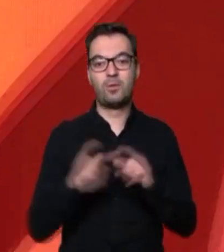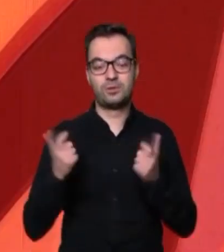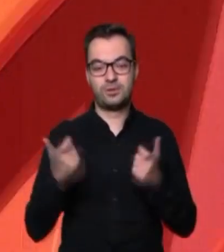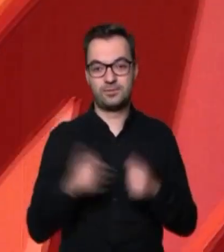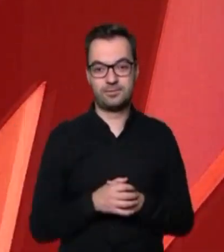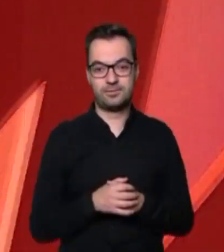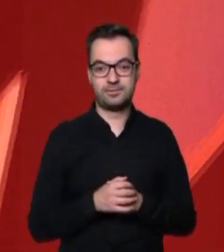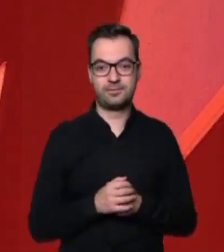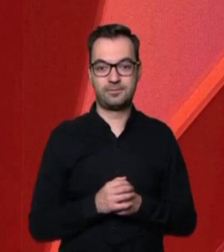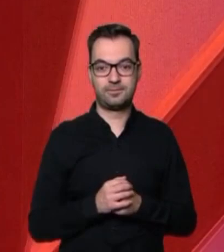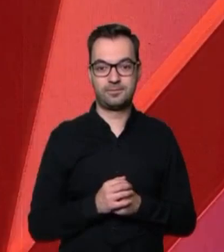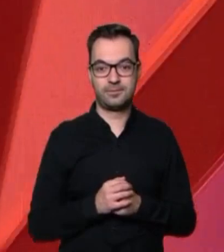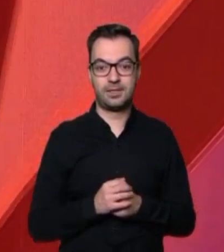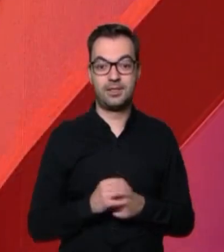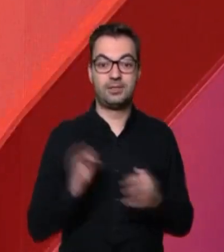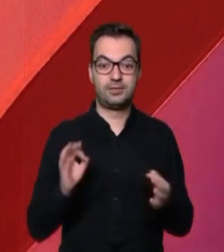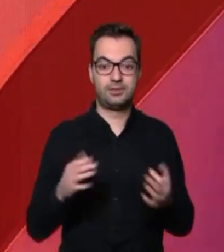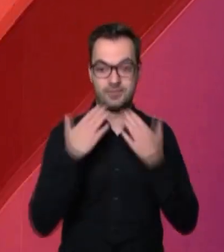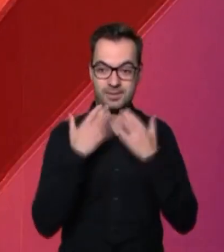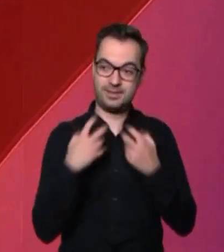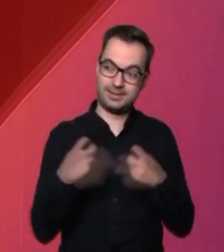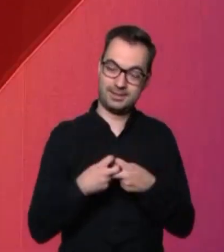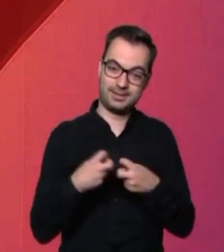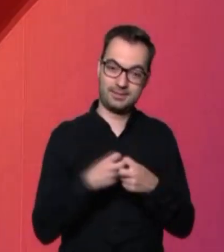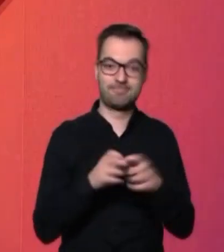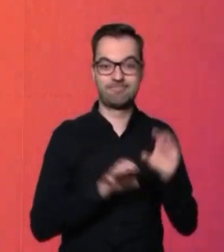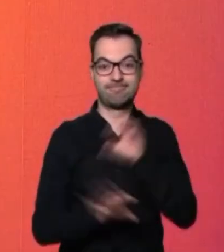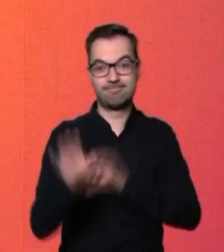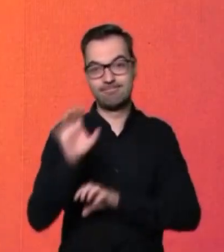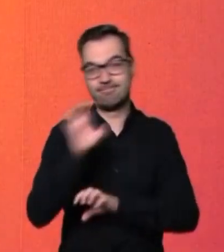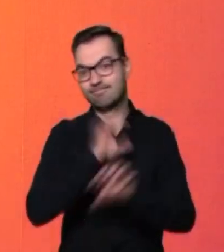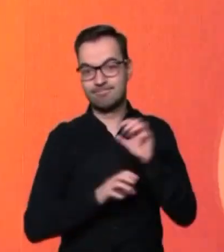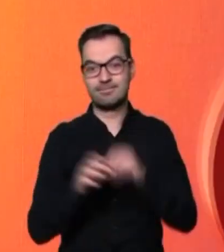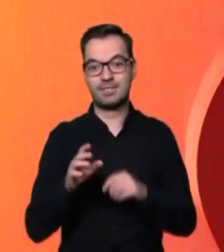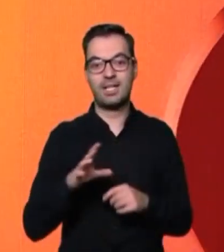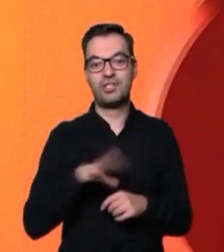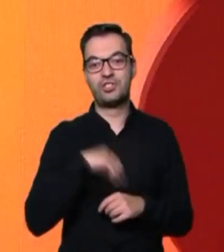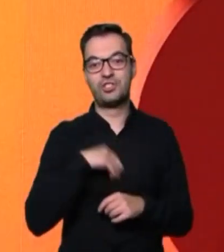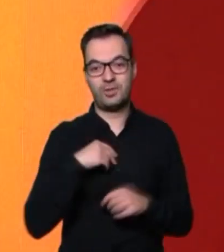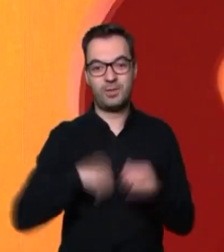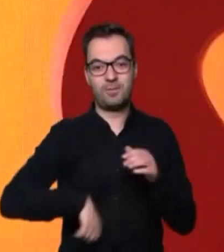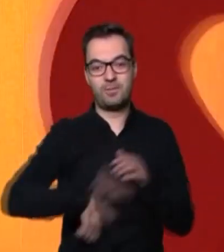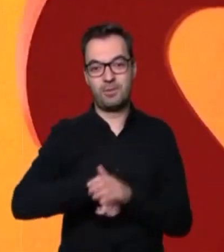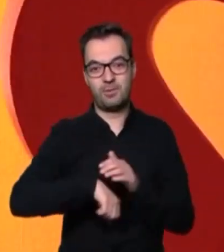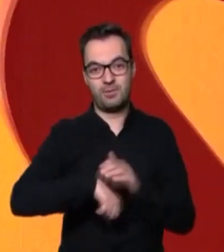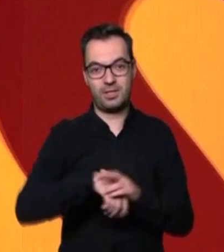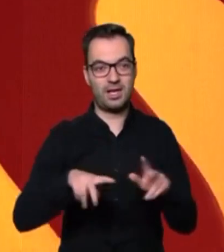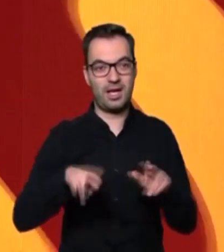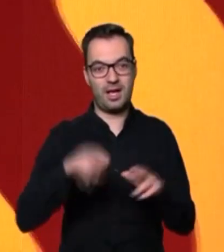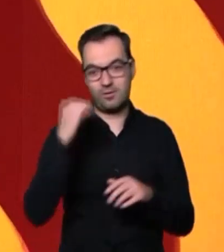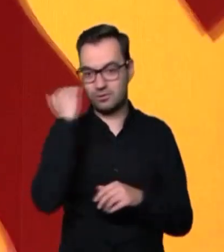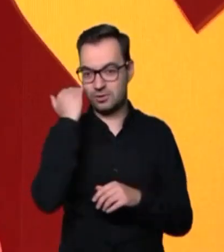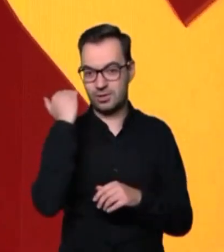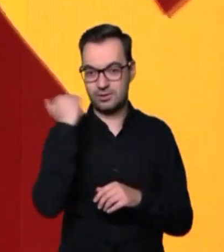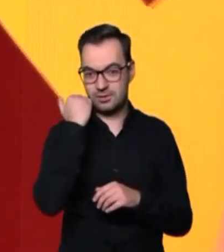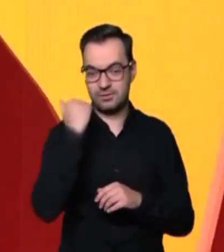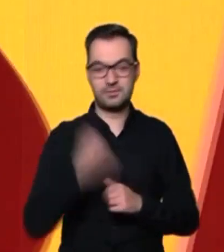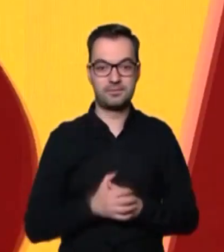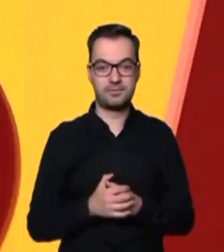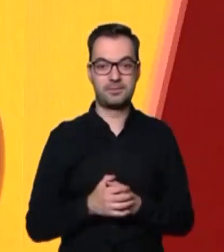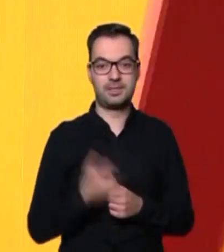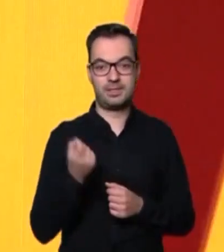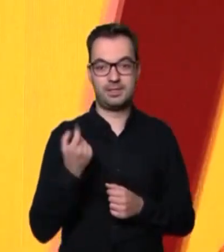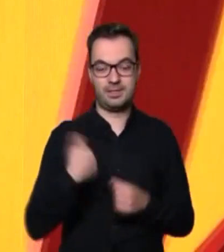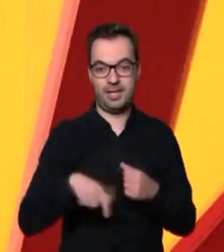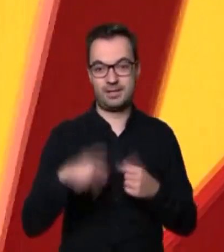jest chociażby to, że mogliśmy dzięki internetowi śledzić od kulis to, jak świętują piłkarze Rekowa Częstochowa Mistrzostwo Polski. I za